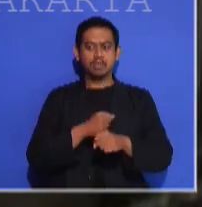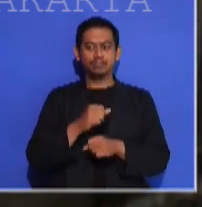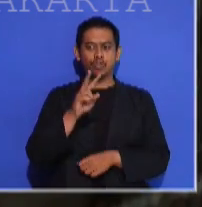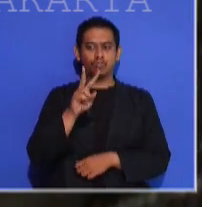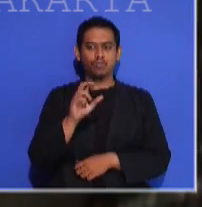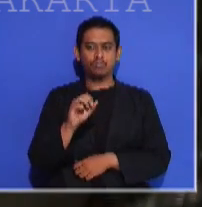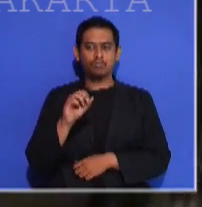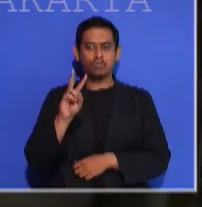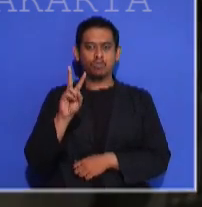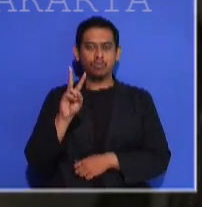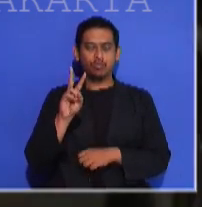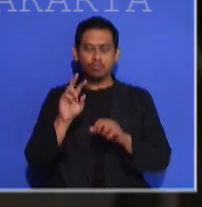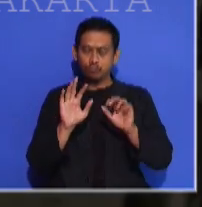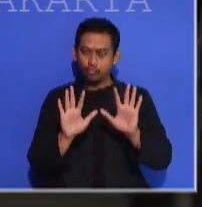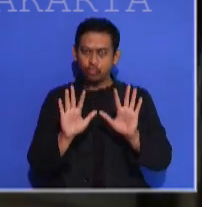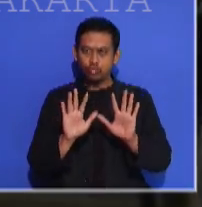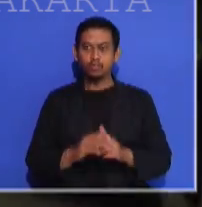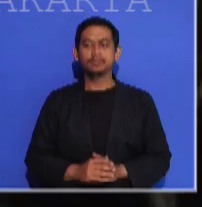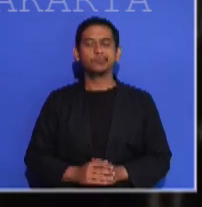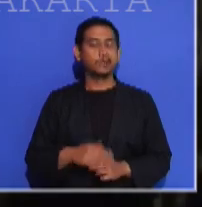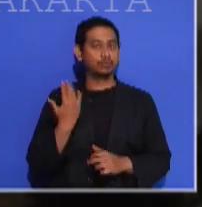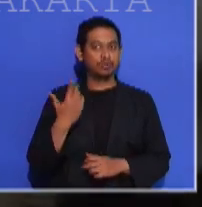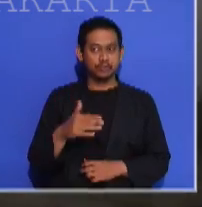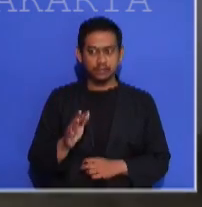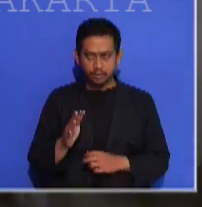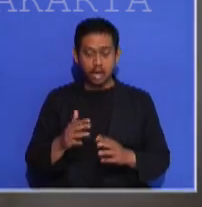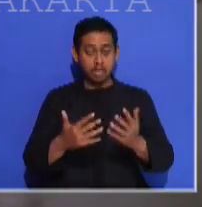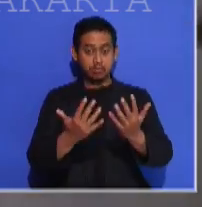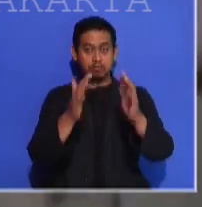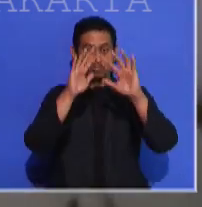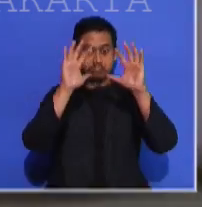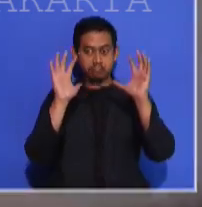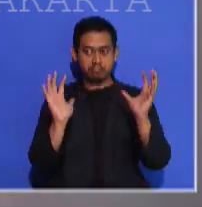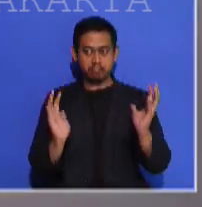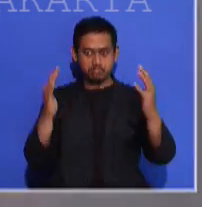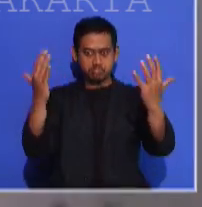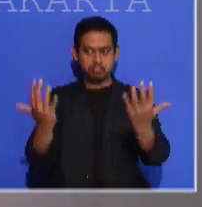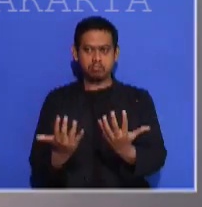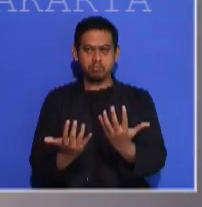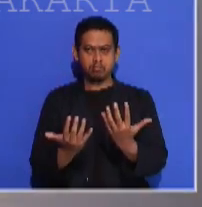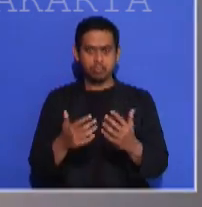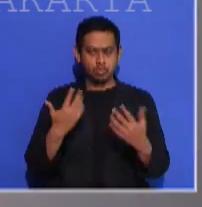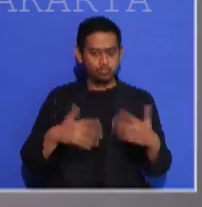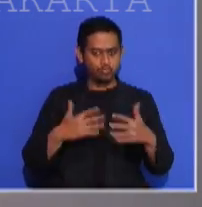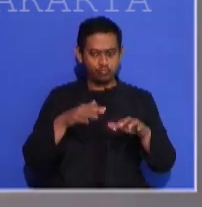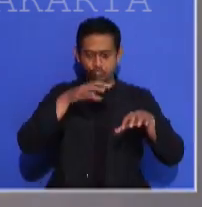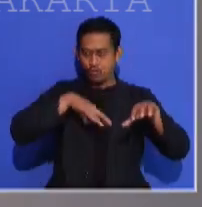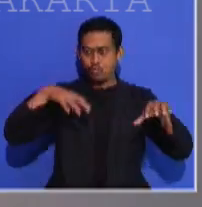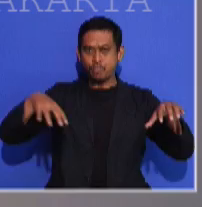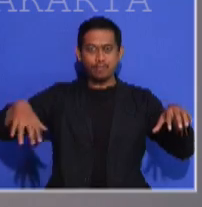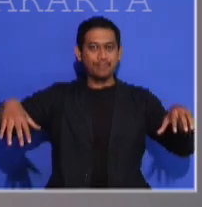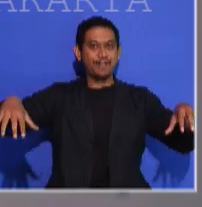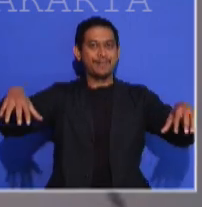kepengker. Saben wulanipun Sumar saged damel sengkeran inggo kawandasanan iji. Ing salebeting damel sengkeran menika